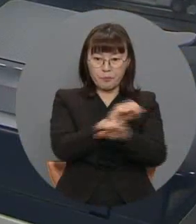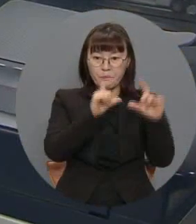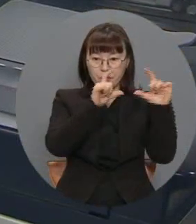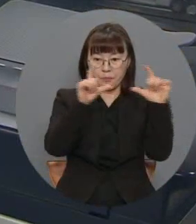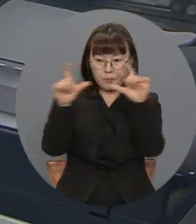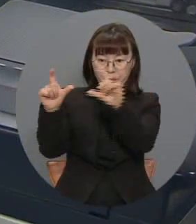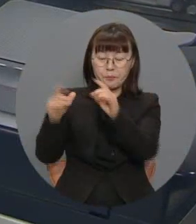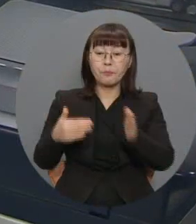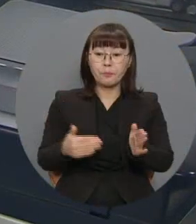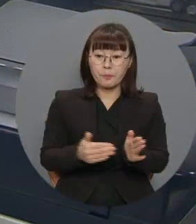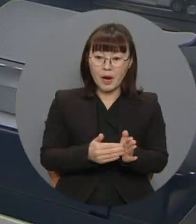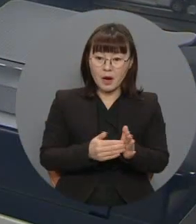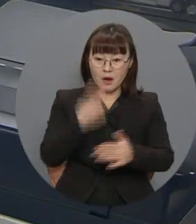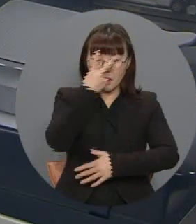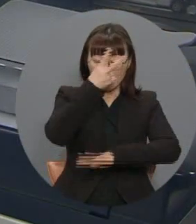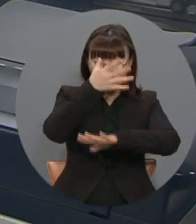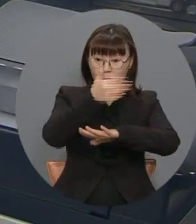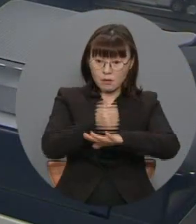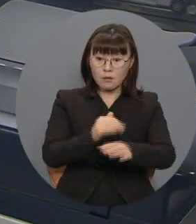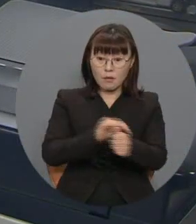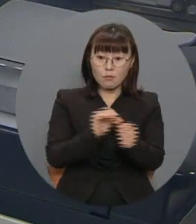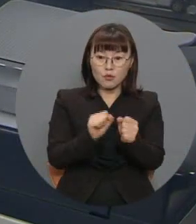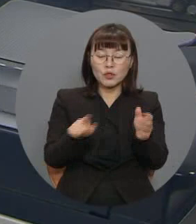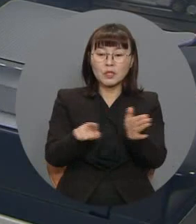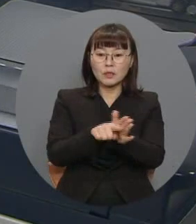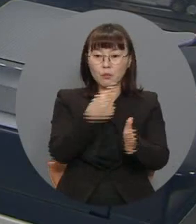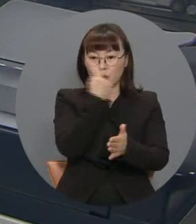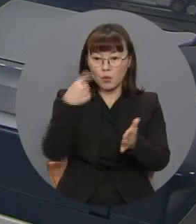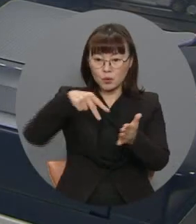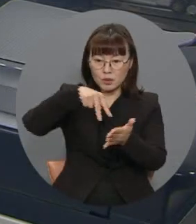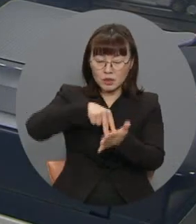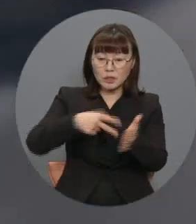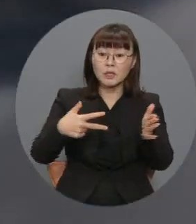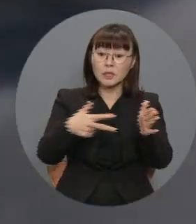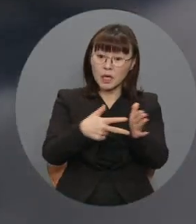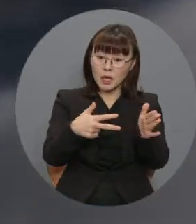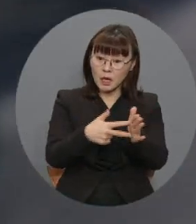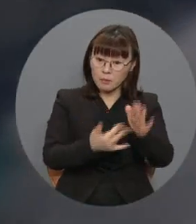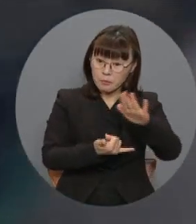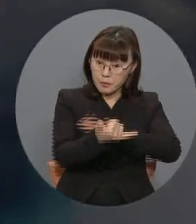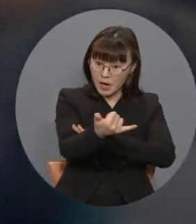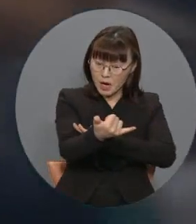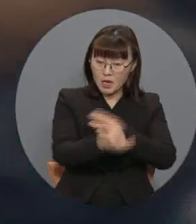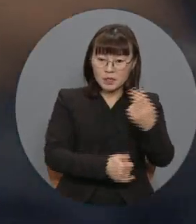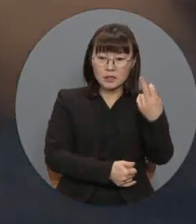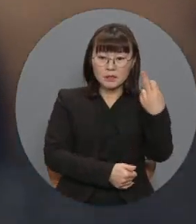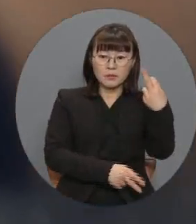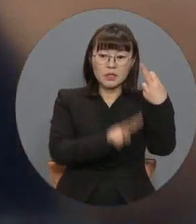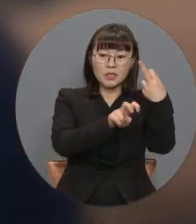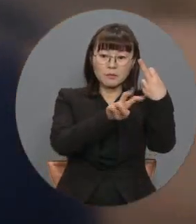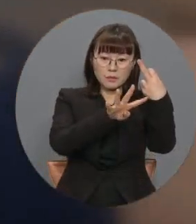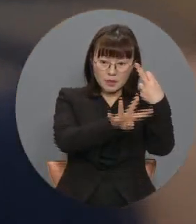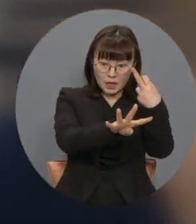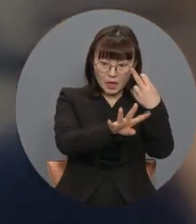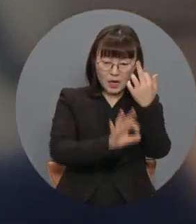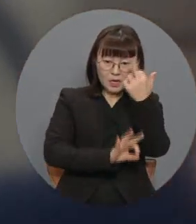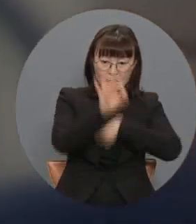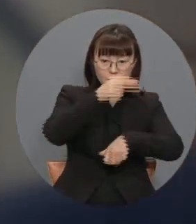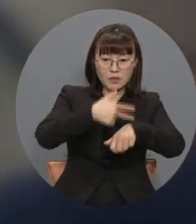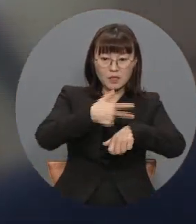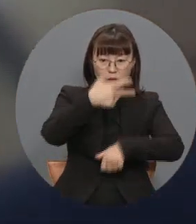났습니다. 감사 결과가 경북신용보증재단에 통보된 시각은 12월 24일 오전